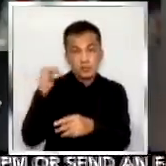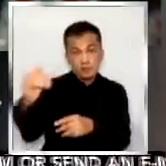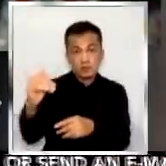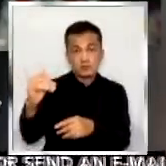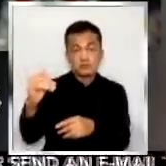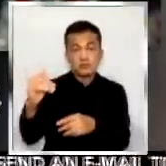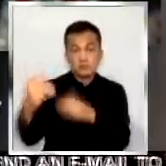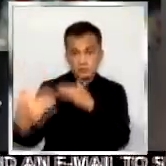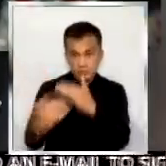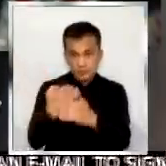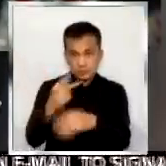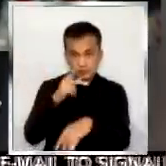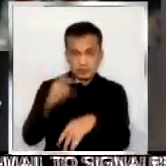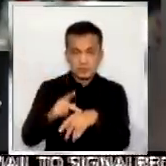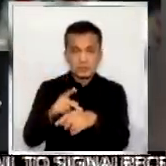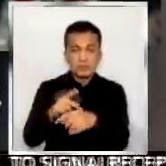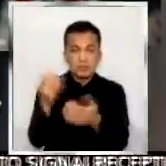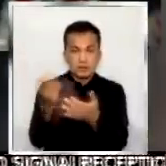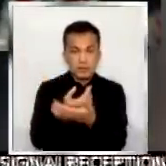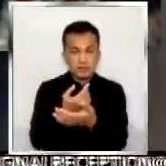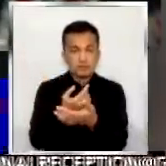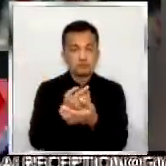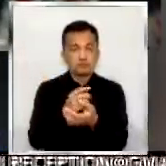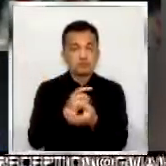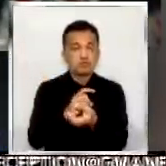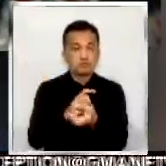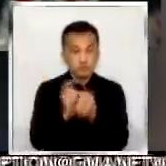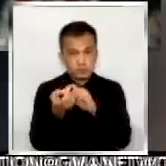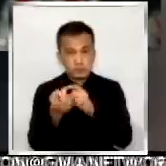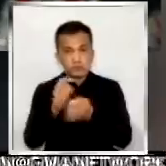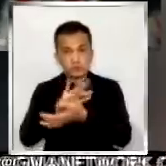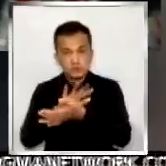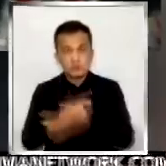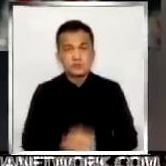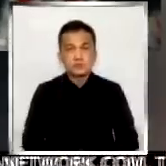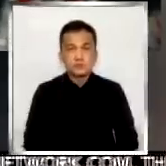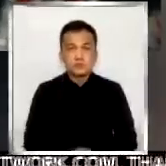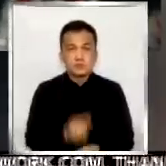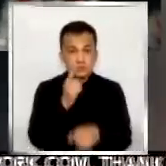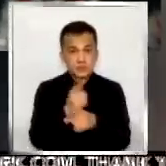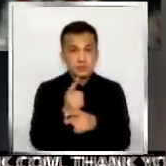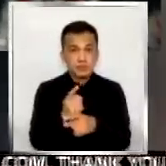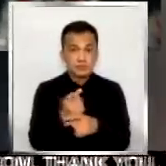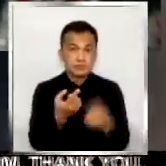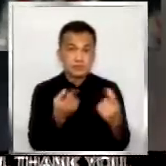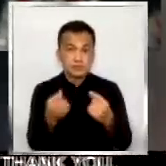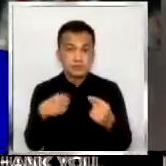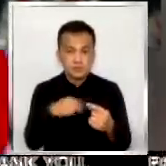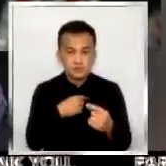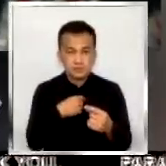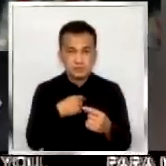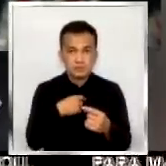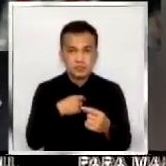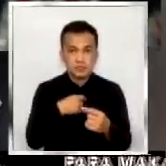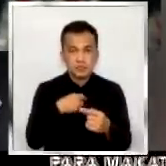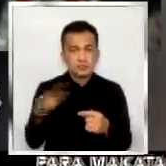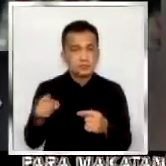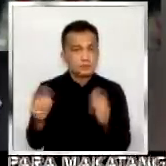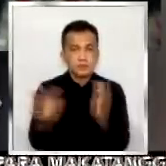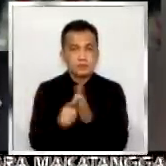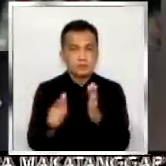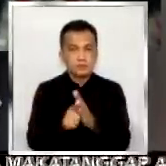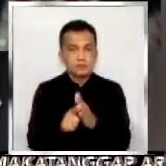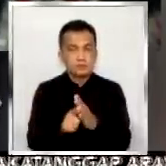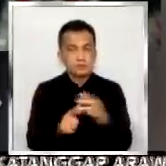po yung ginagawa natin ngayon na we're restricting travelers coming from UK,